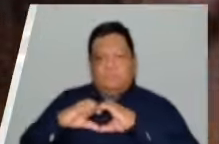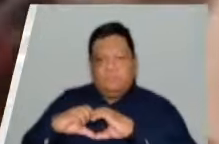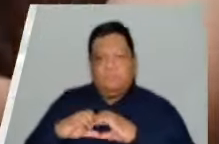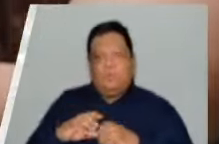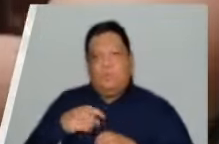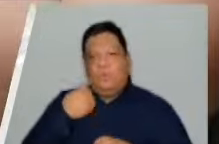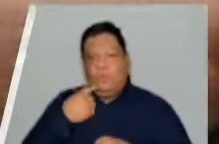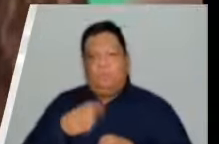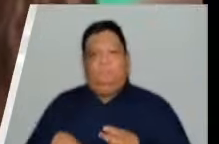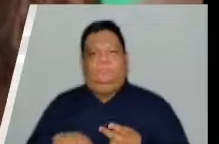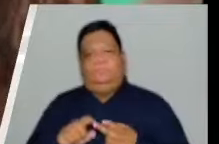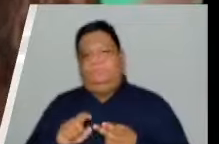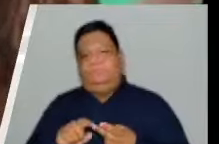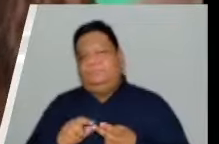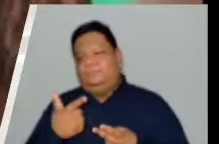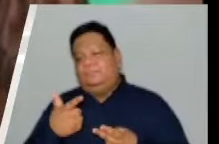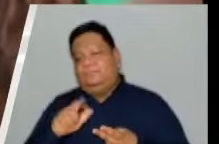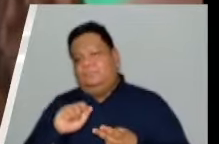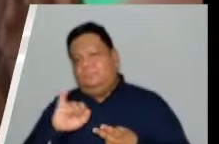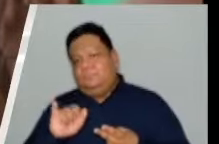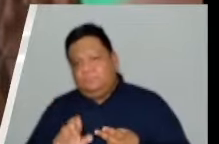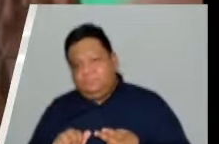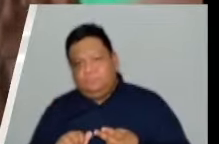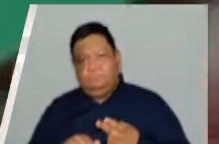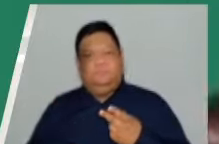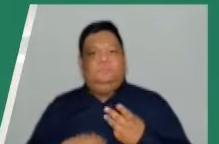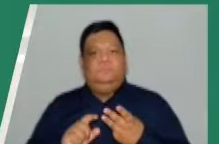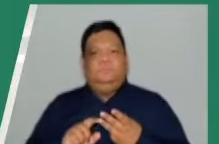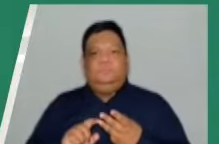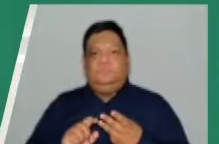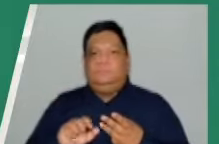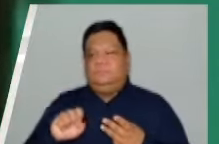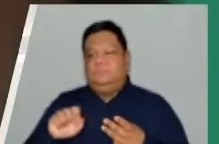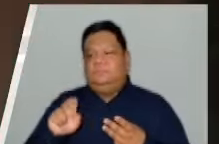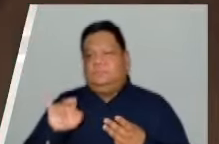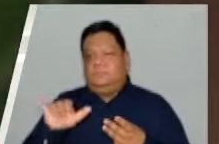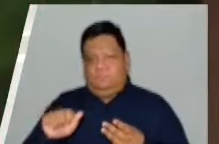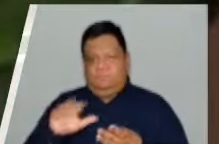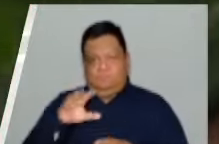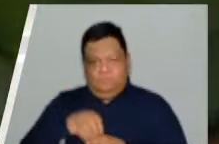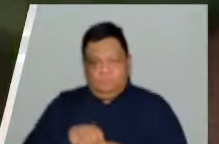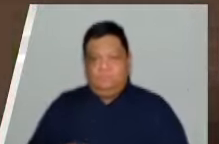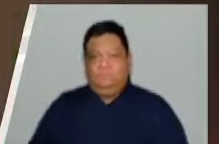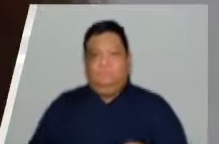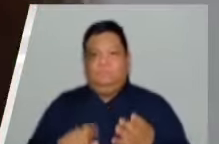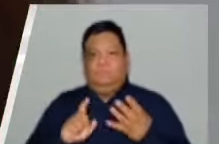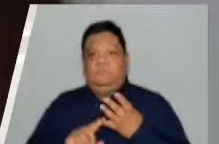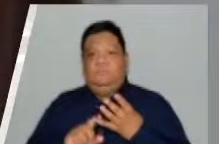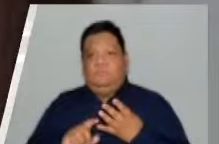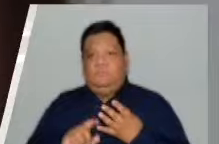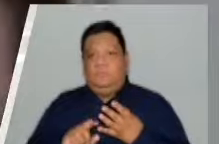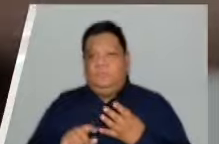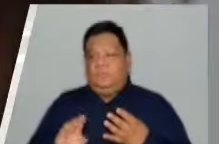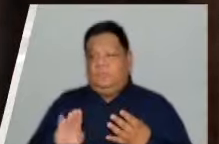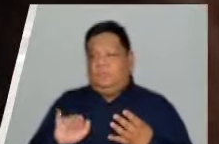Pirena Glyza De Castro at Danaya Sanya Lopez at ni bagong Sangre Tera Bianca Umali.